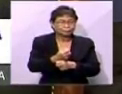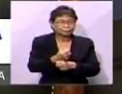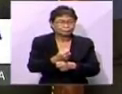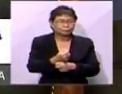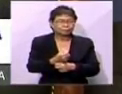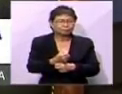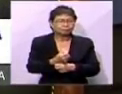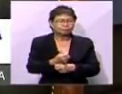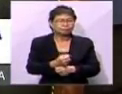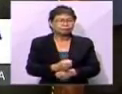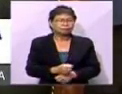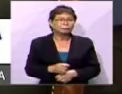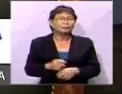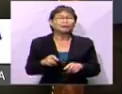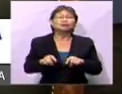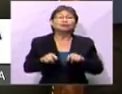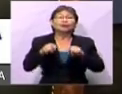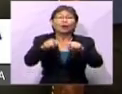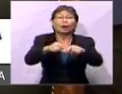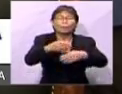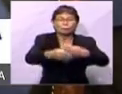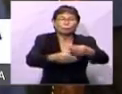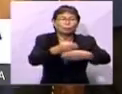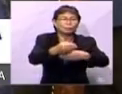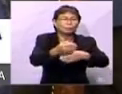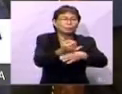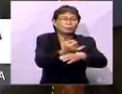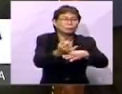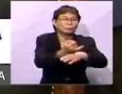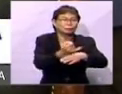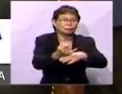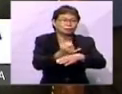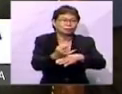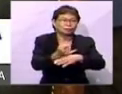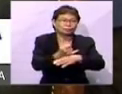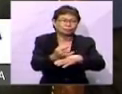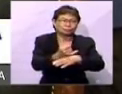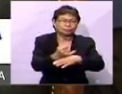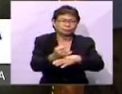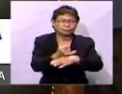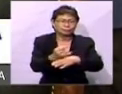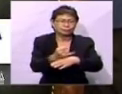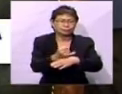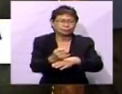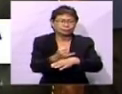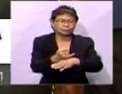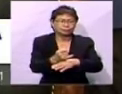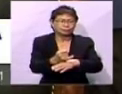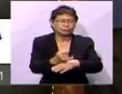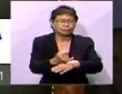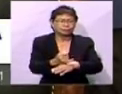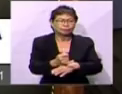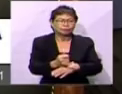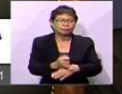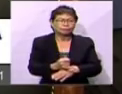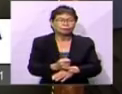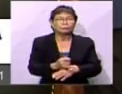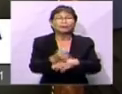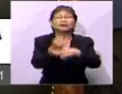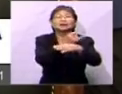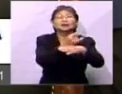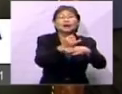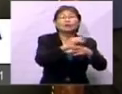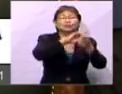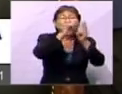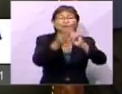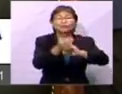dengan proses industri, perubahan dunia sekarang ini, perubahan industri yang disebut sebagai industri 4.0